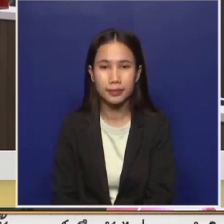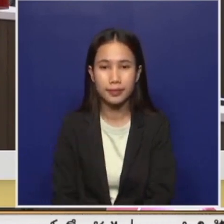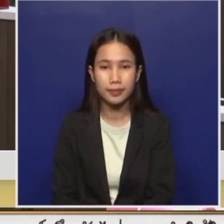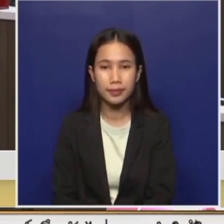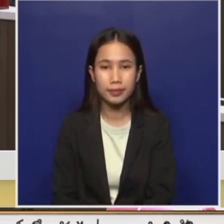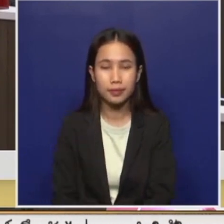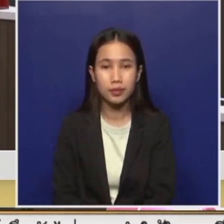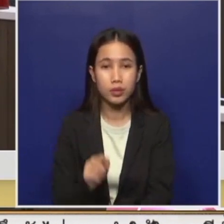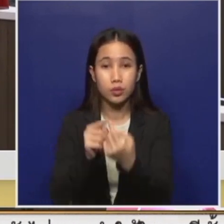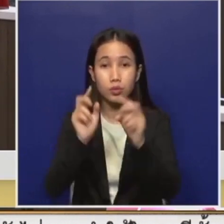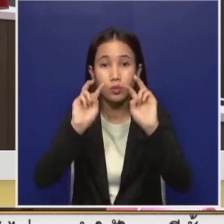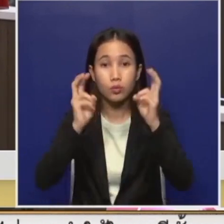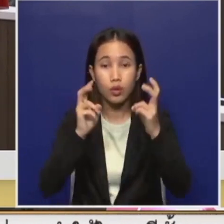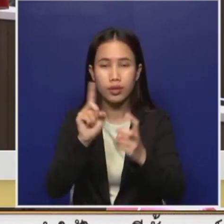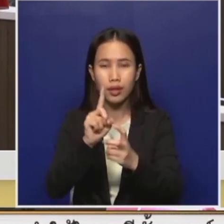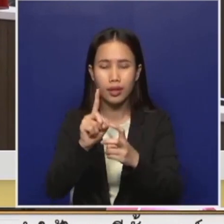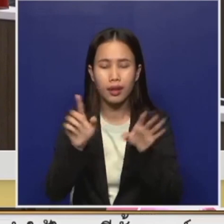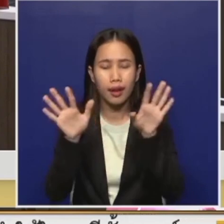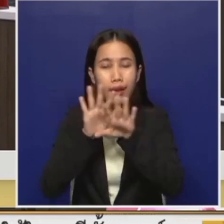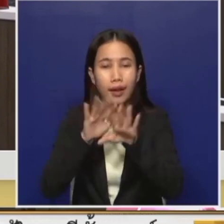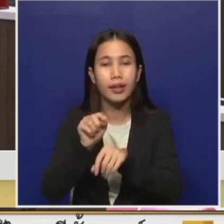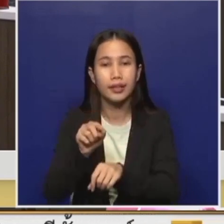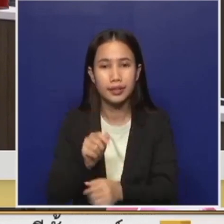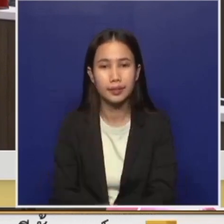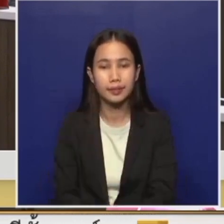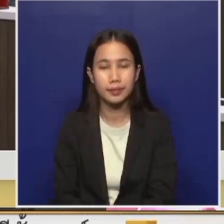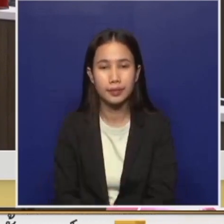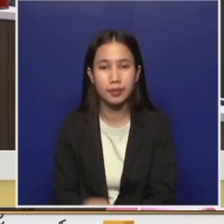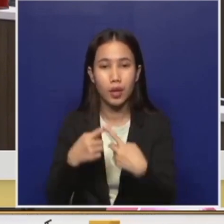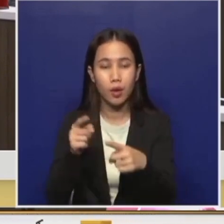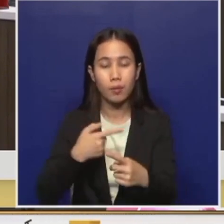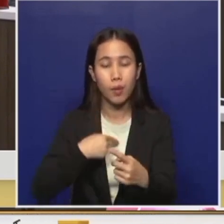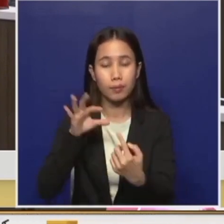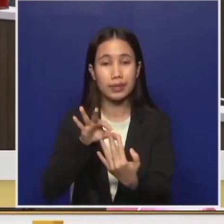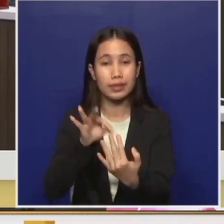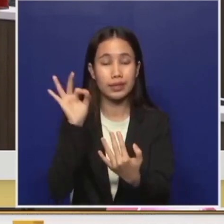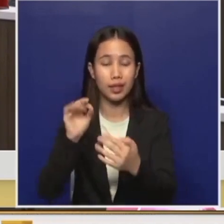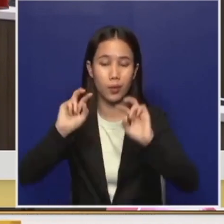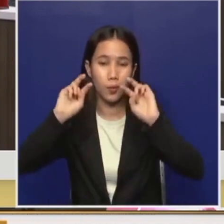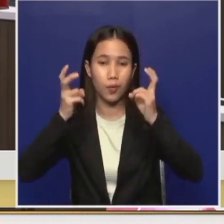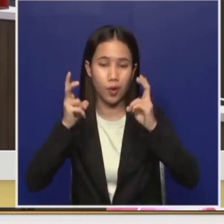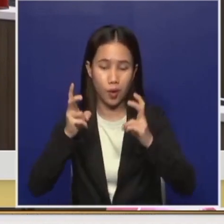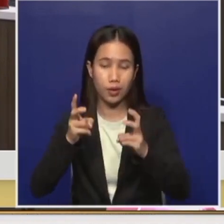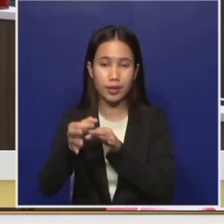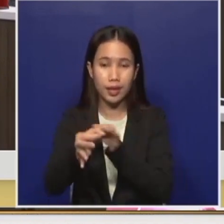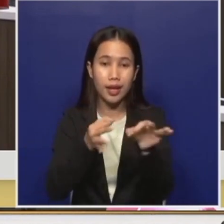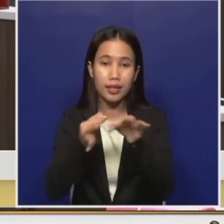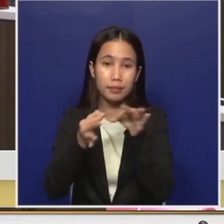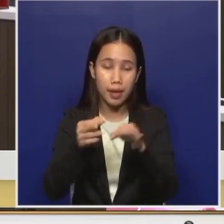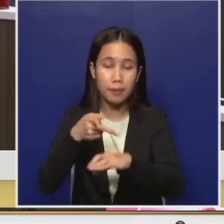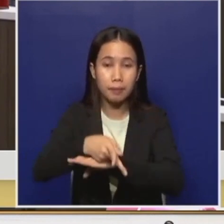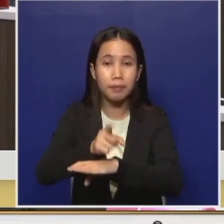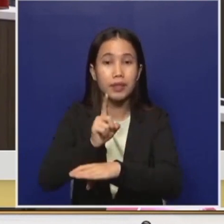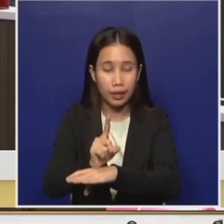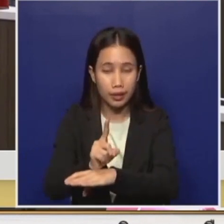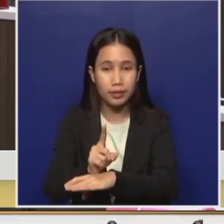ในประเด็น Willieกล้เคีงกนแตประเด็นที่ผมจะเอขยายให้ทานพระฐานกรับส ét นะครับสิ่ง